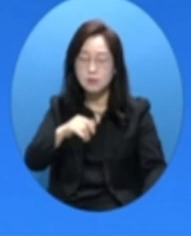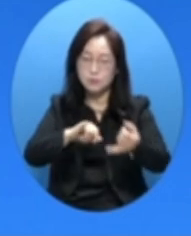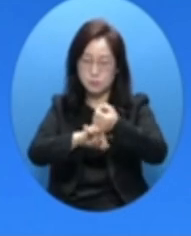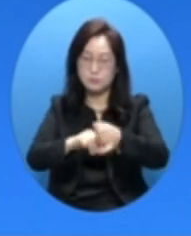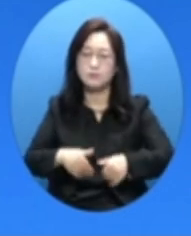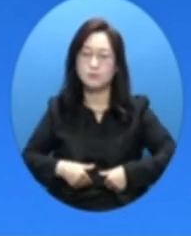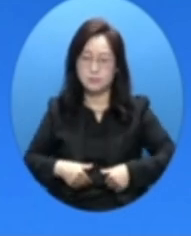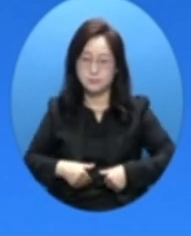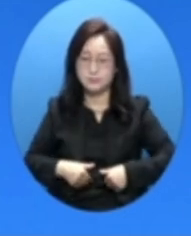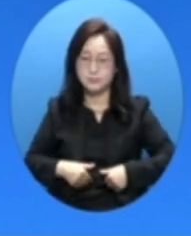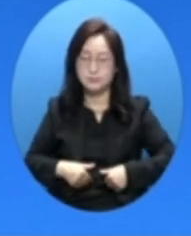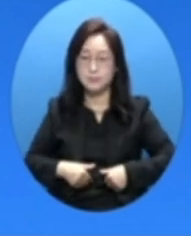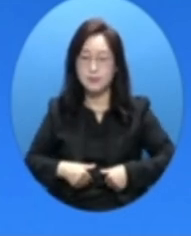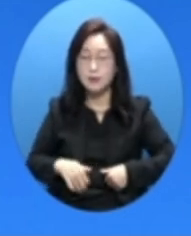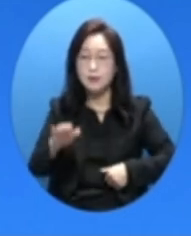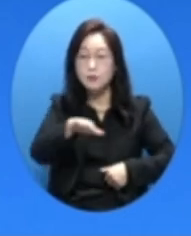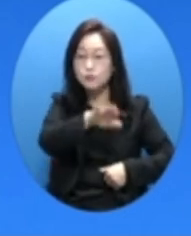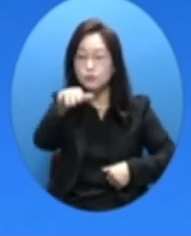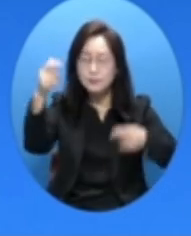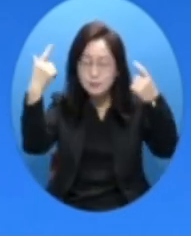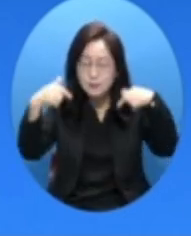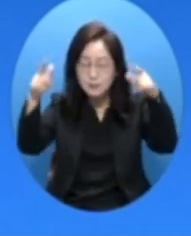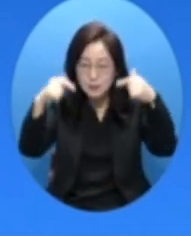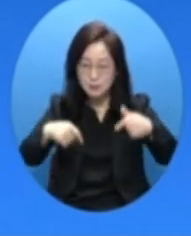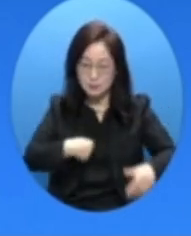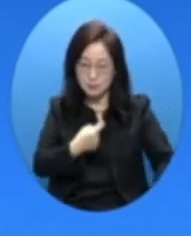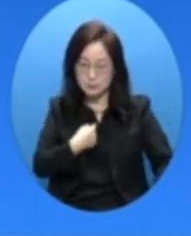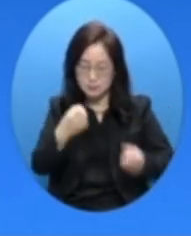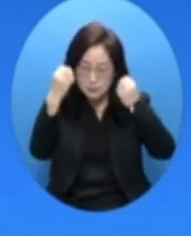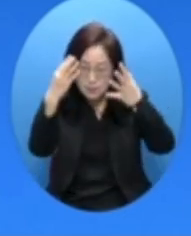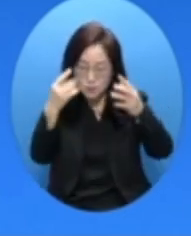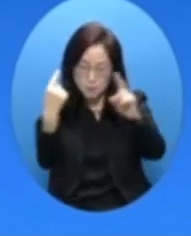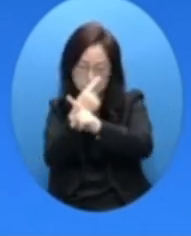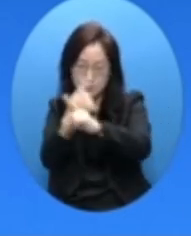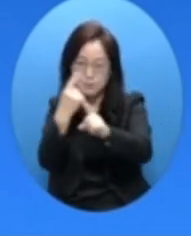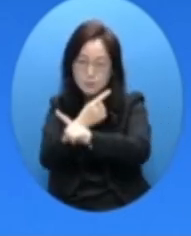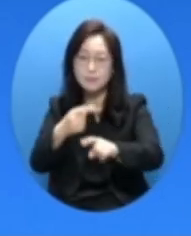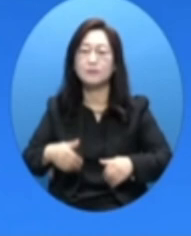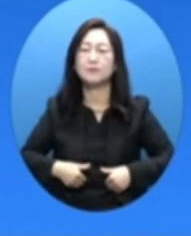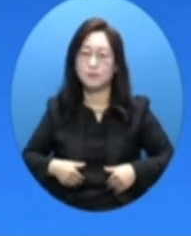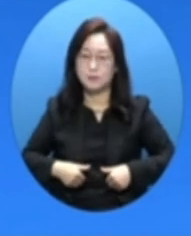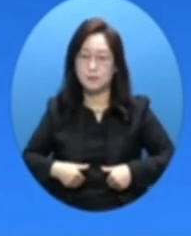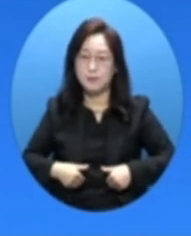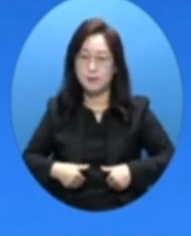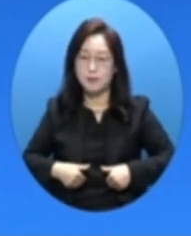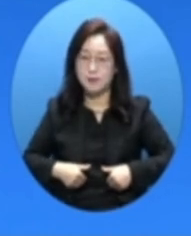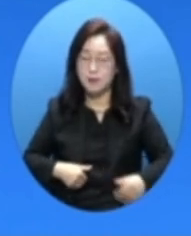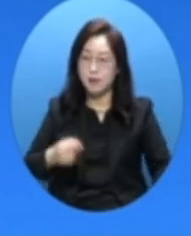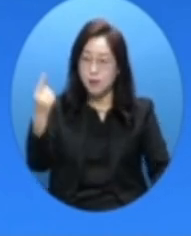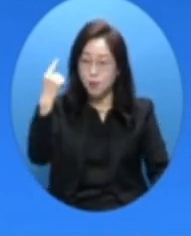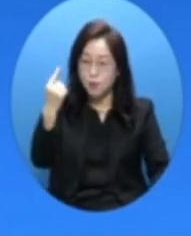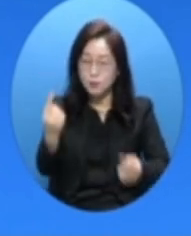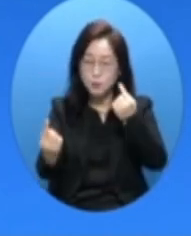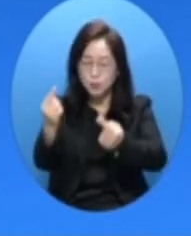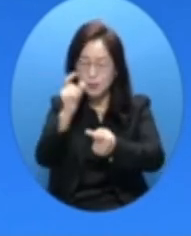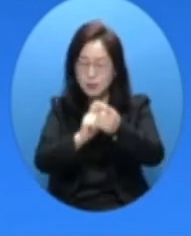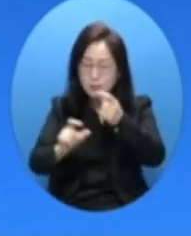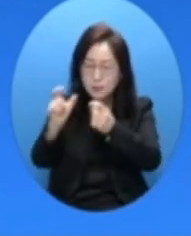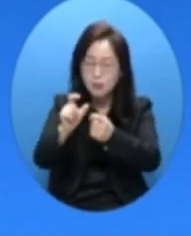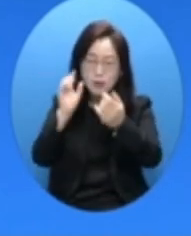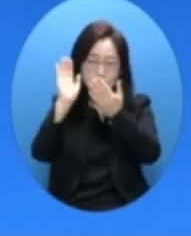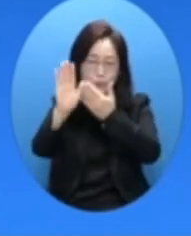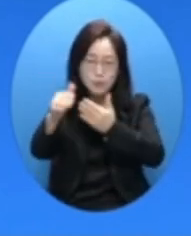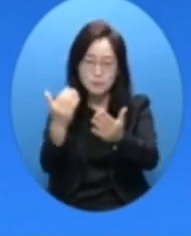것입니다 늘 우리 날마다 자신을 개혁해야 됩니다 나보다 새로워져야 됩니다 어제보다 오늘이 더 낫고 오늘보다 내일이 더